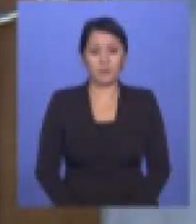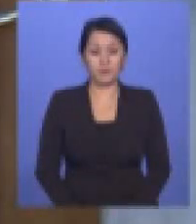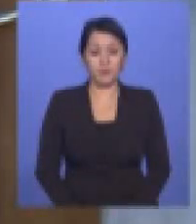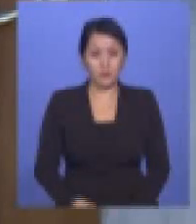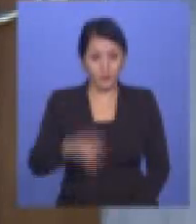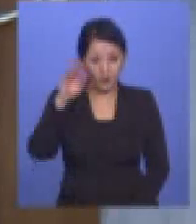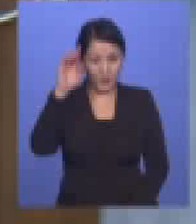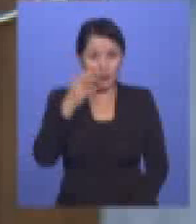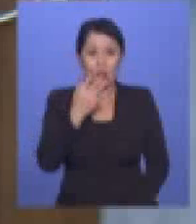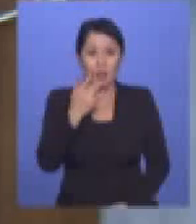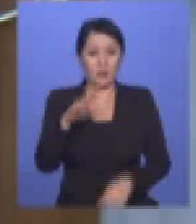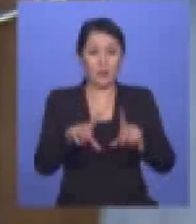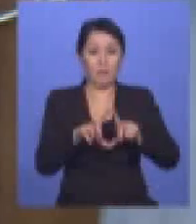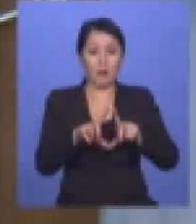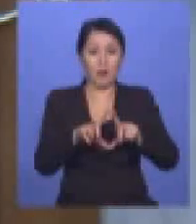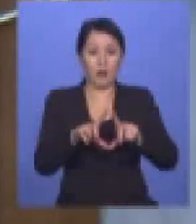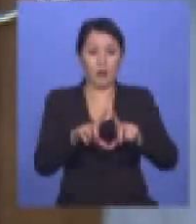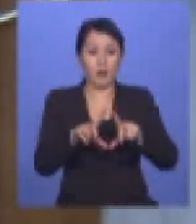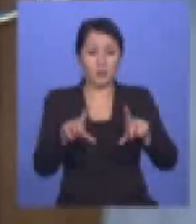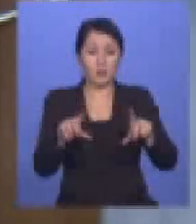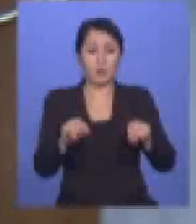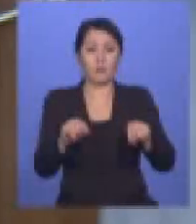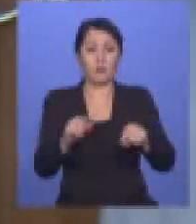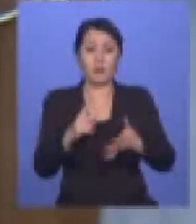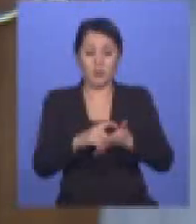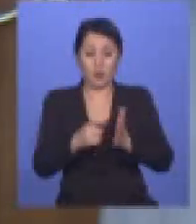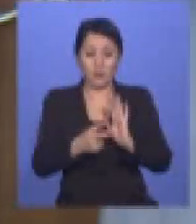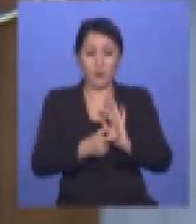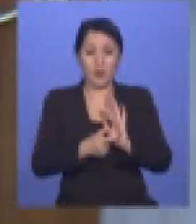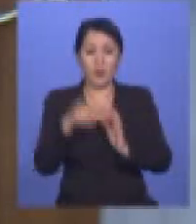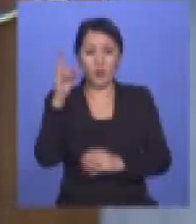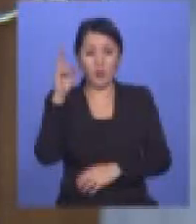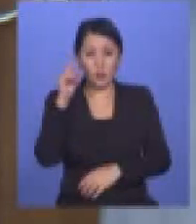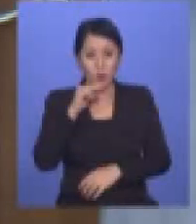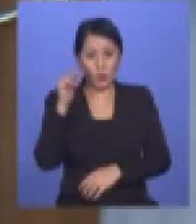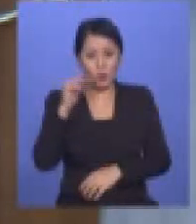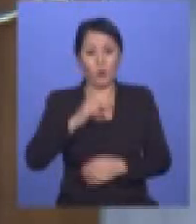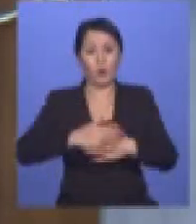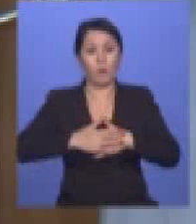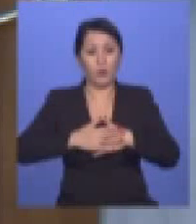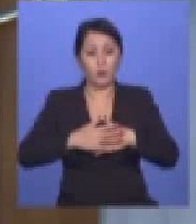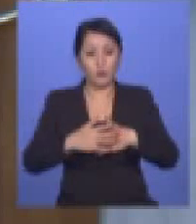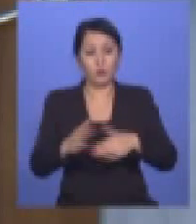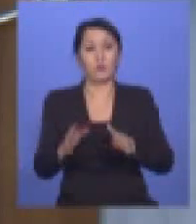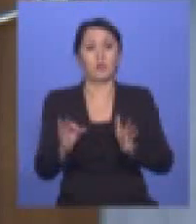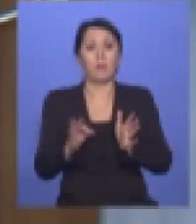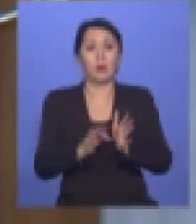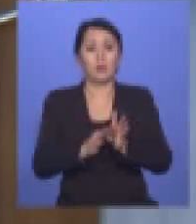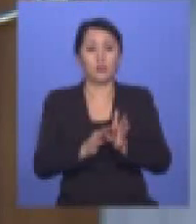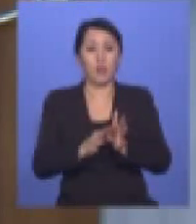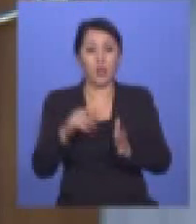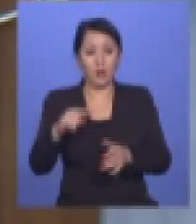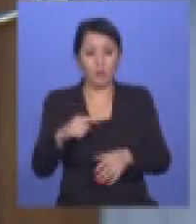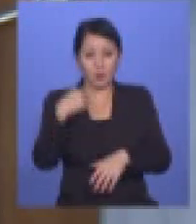Мемлекеттік тілде білім беретін сыныптарға баратын оқушылардың санын көбейту мақсатында биылғы